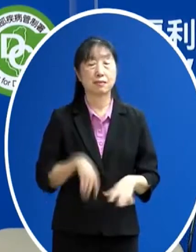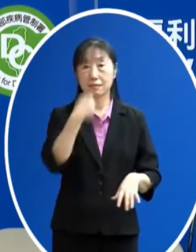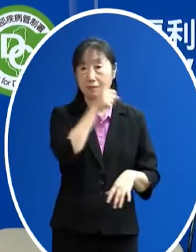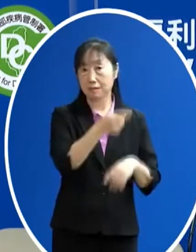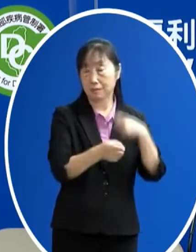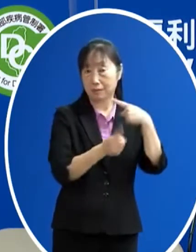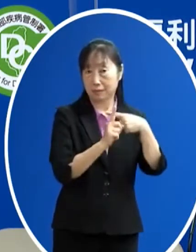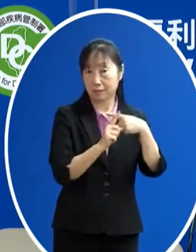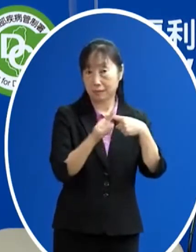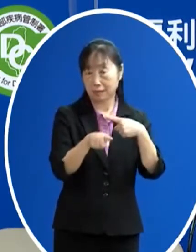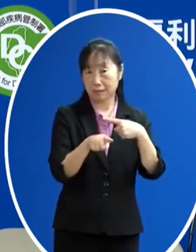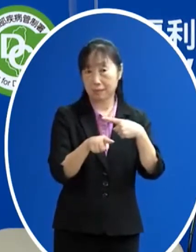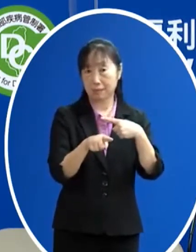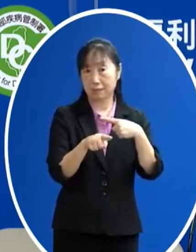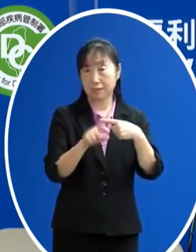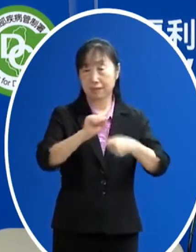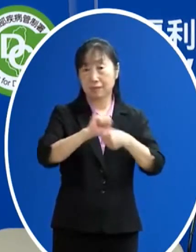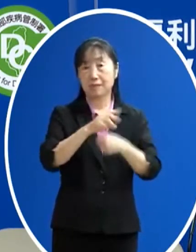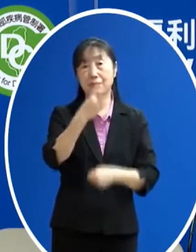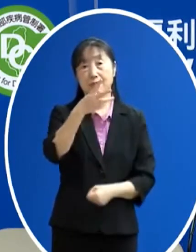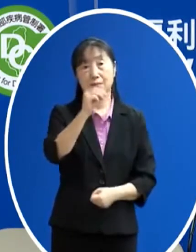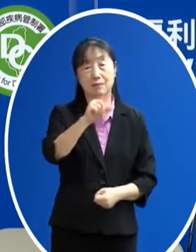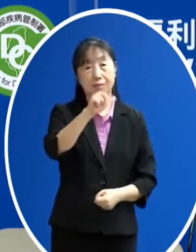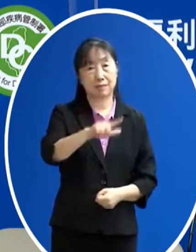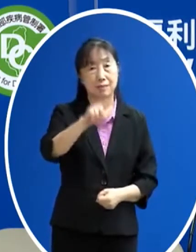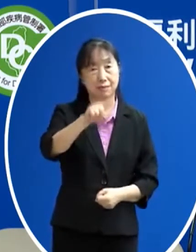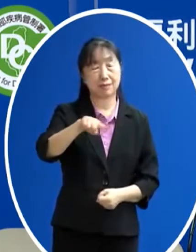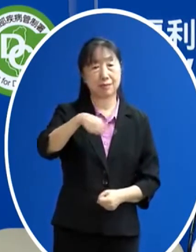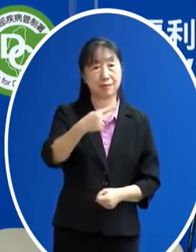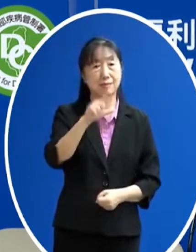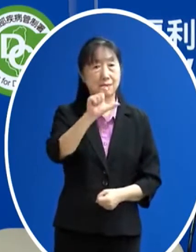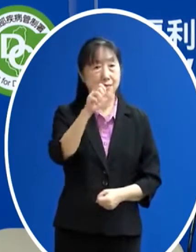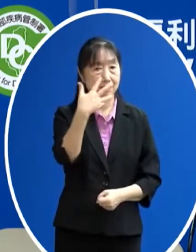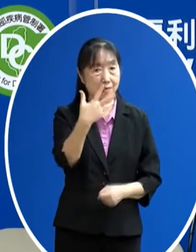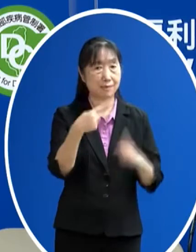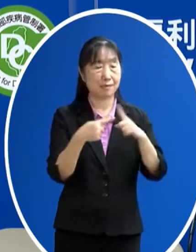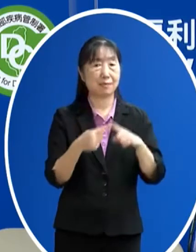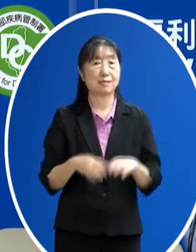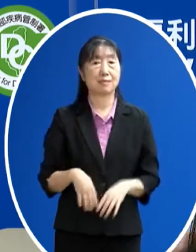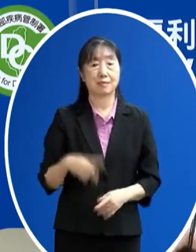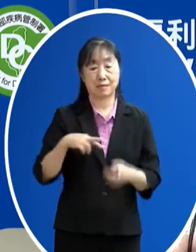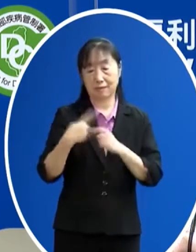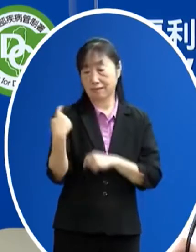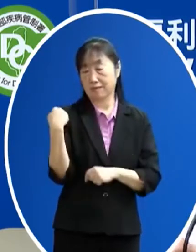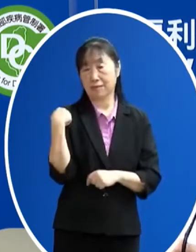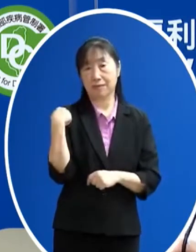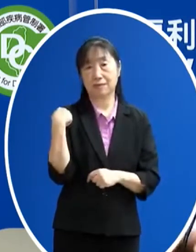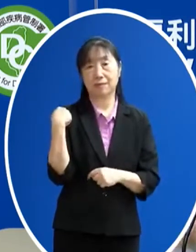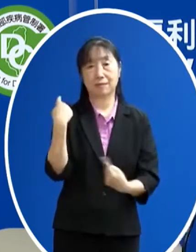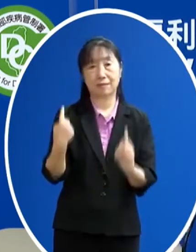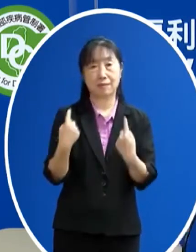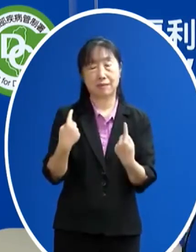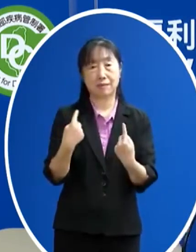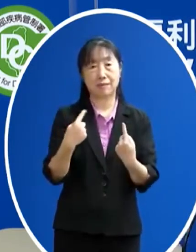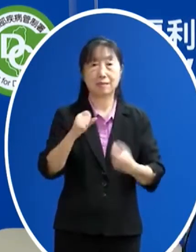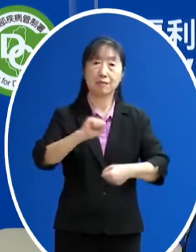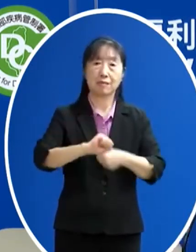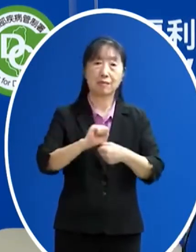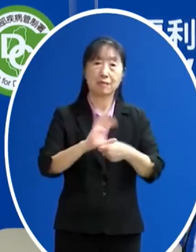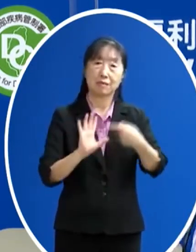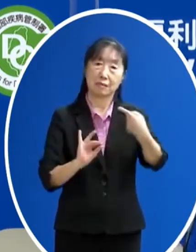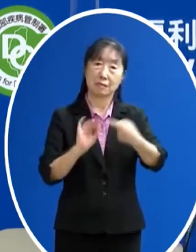本土的病例哈，现在上升到36,168，跟昨天30,000出头比较，大概成长